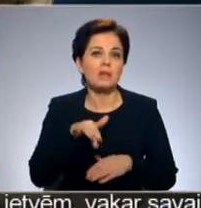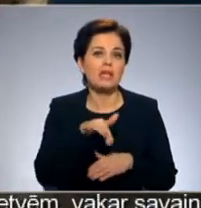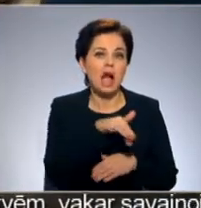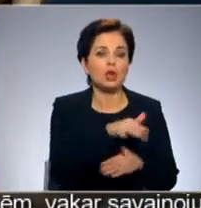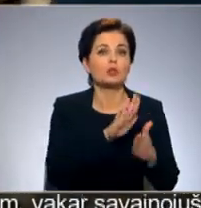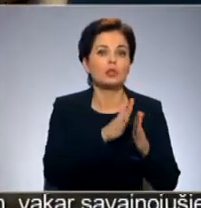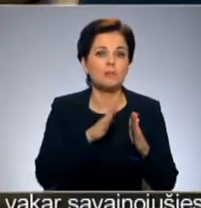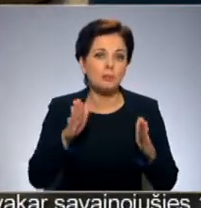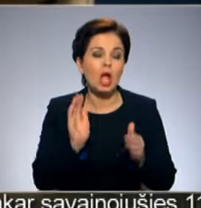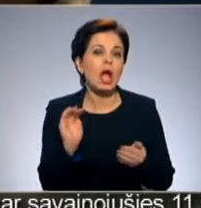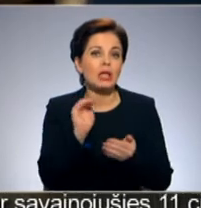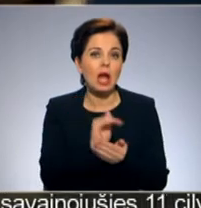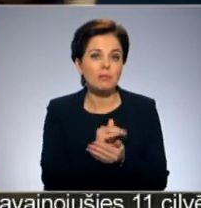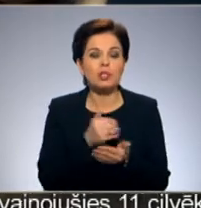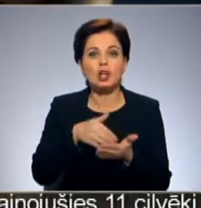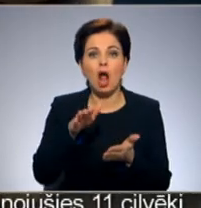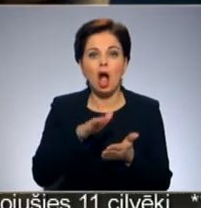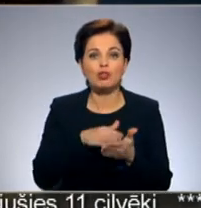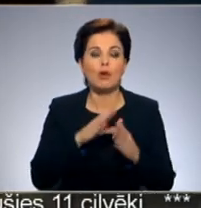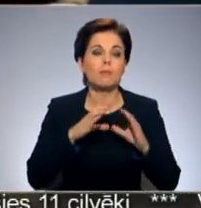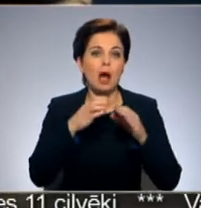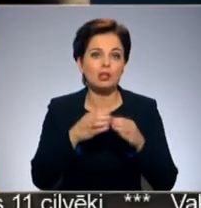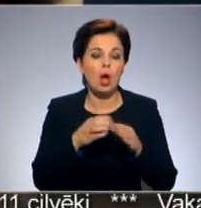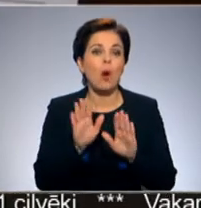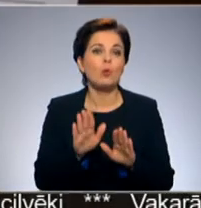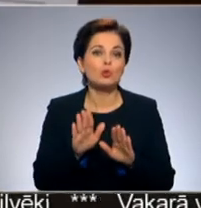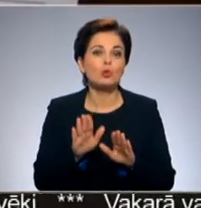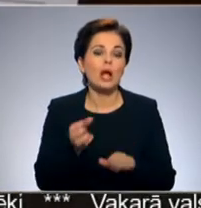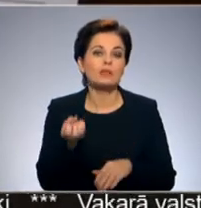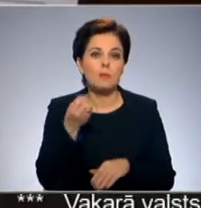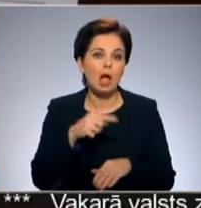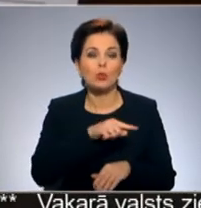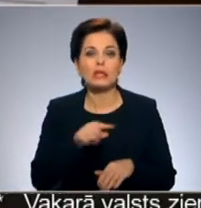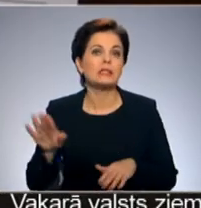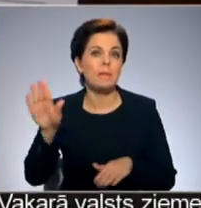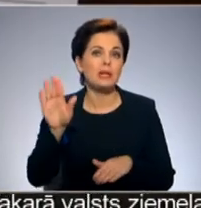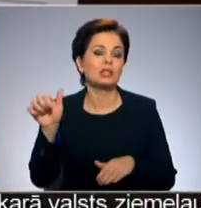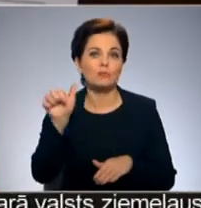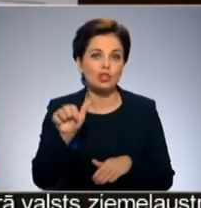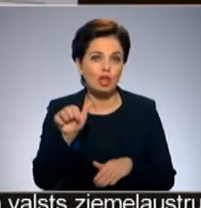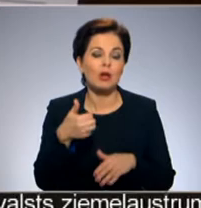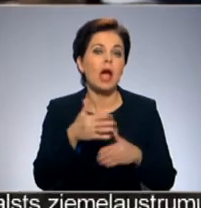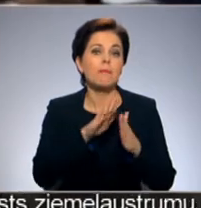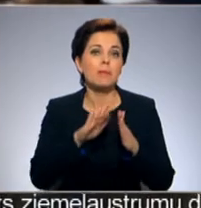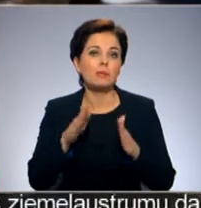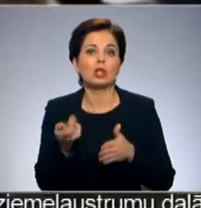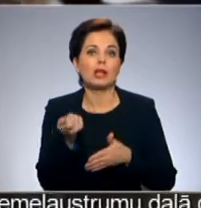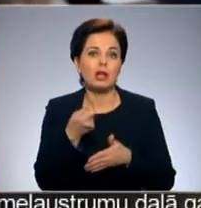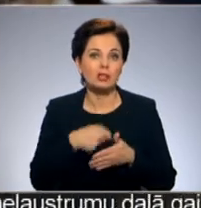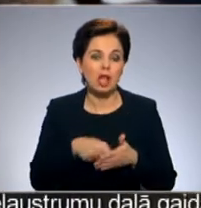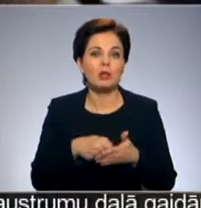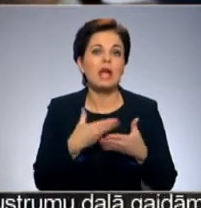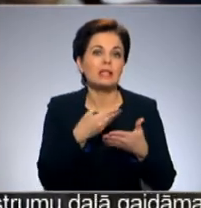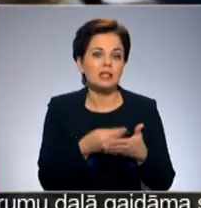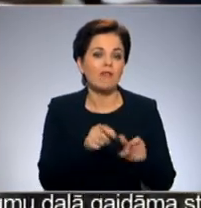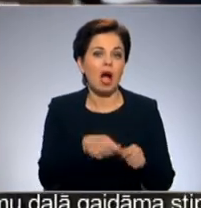un iepazīsts ar krāšņo grāmatu pasauli, ja uztars bērndārzā līdz 5-6 vakarā, un tad bibliotēka jau slēgta. Savām audzinātājām